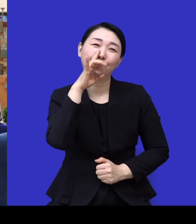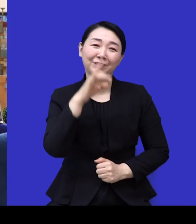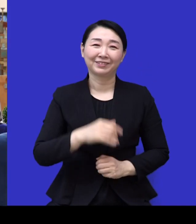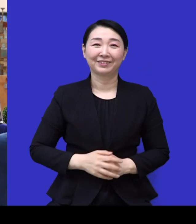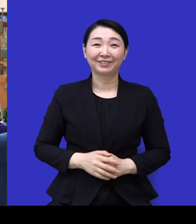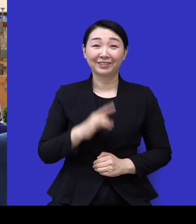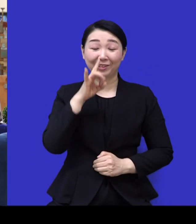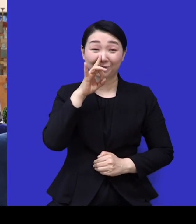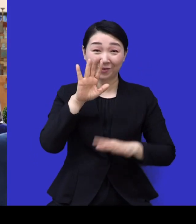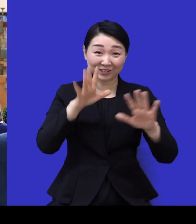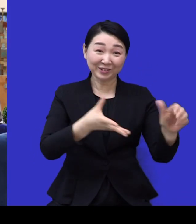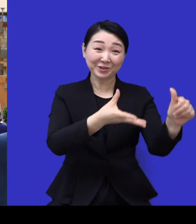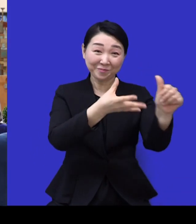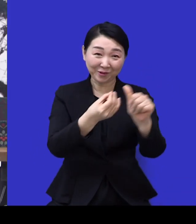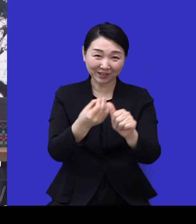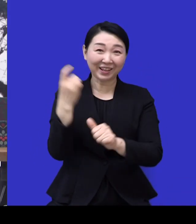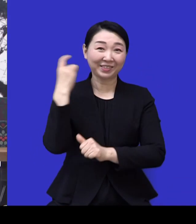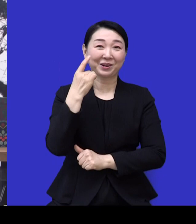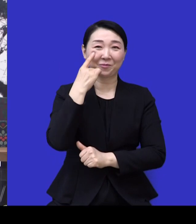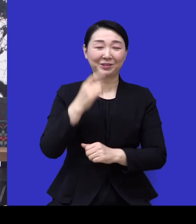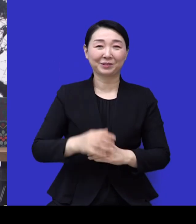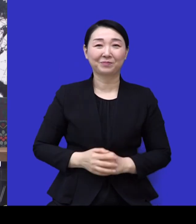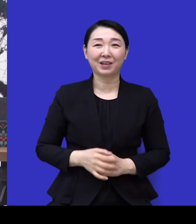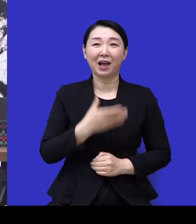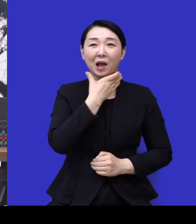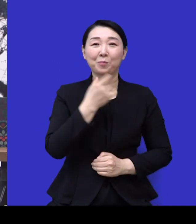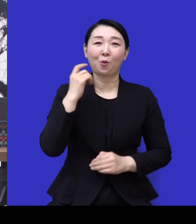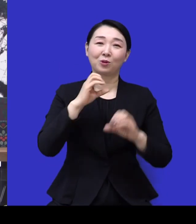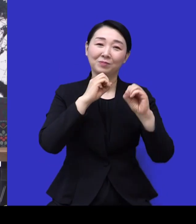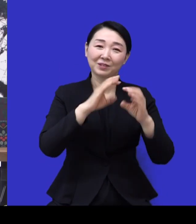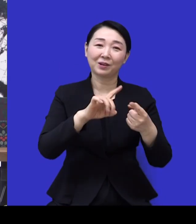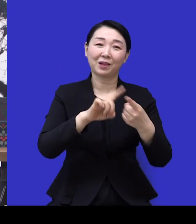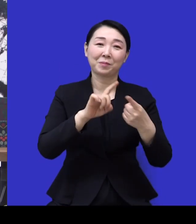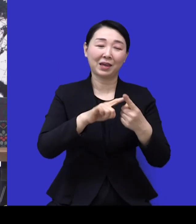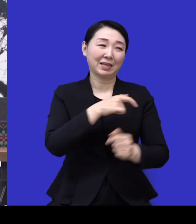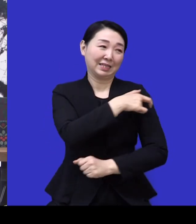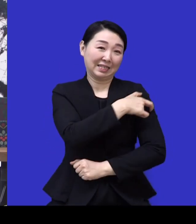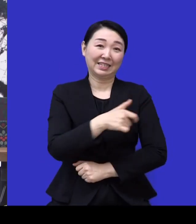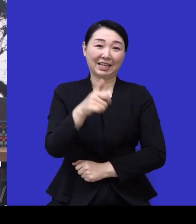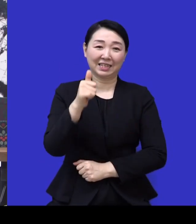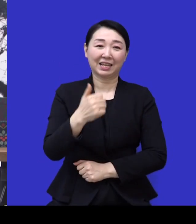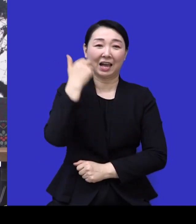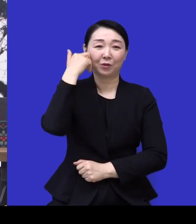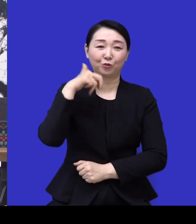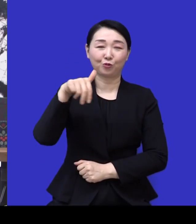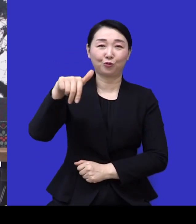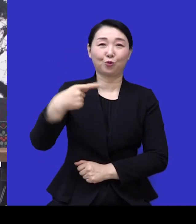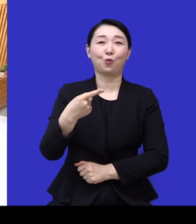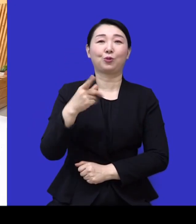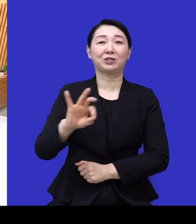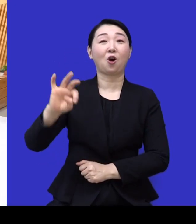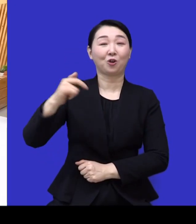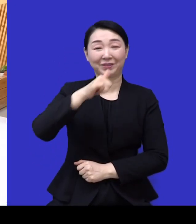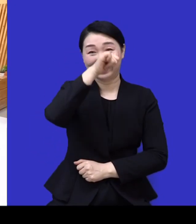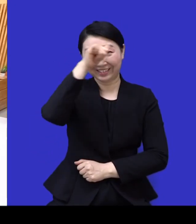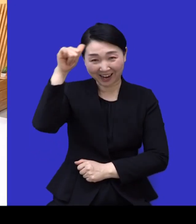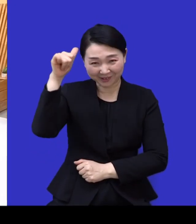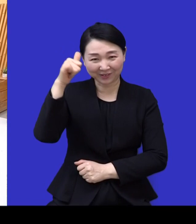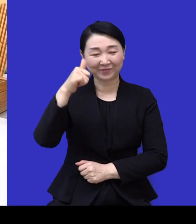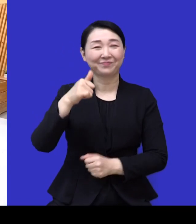궁금한 얘기 바로 모셔서 들어보도록 하겠습니다. 복음 전함의 이사장으로 계신 고정민 장로님이십니다. 어서